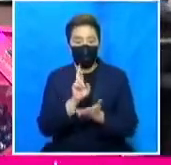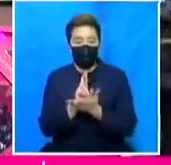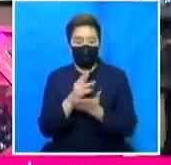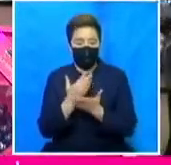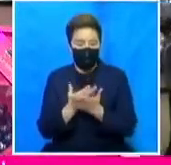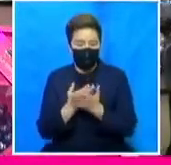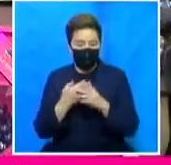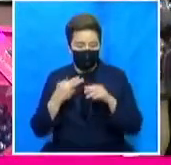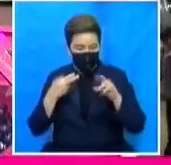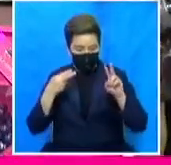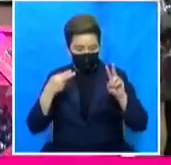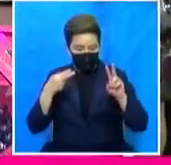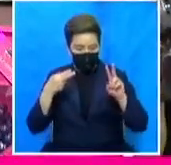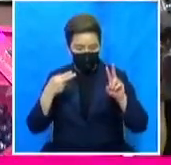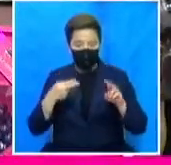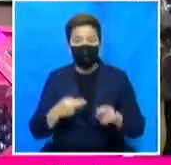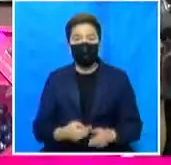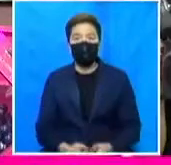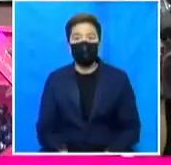าท